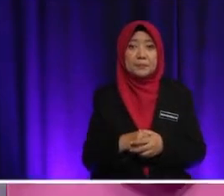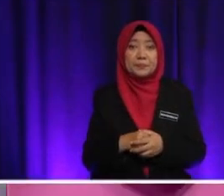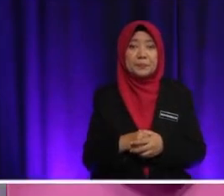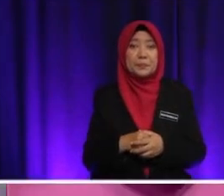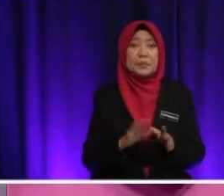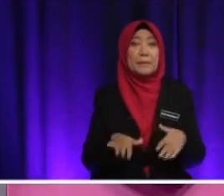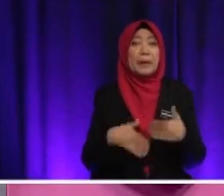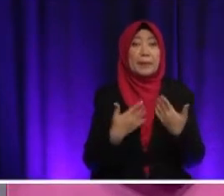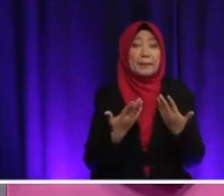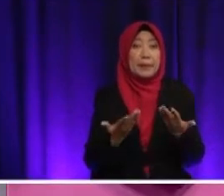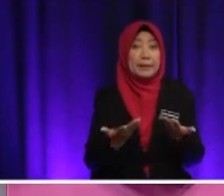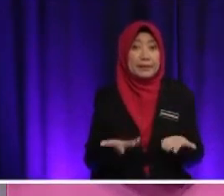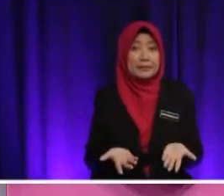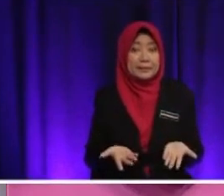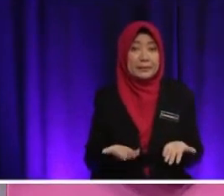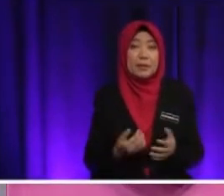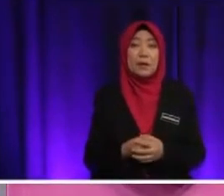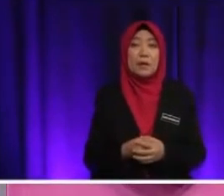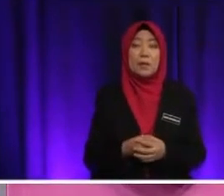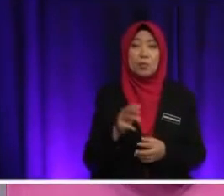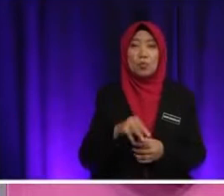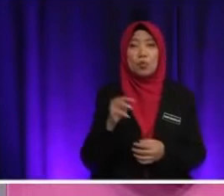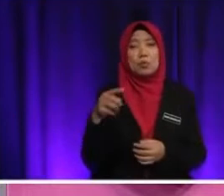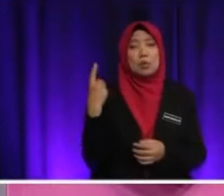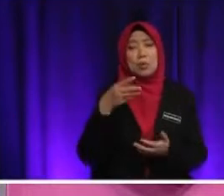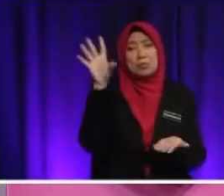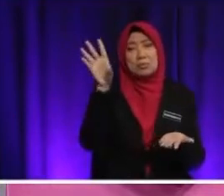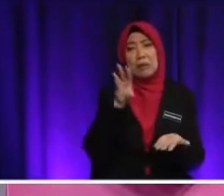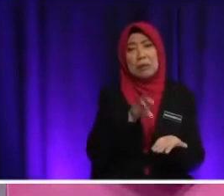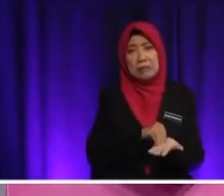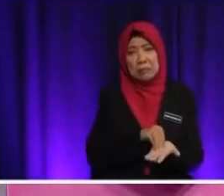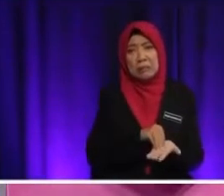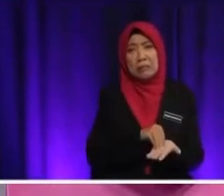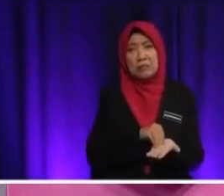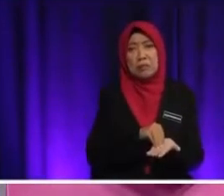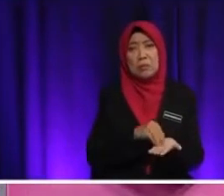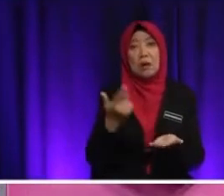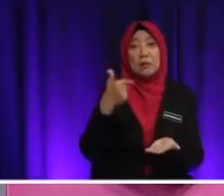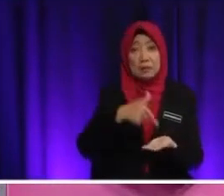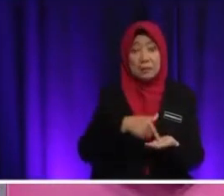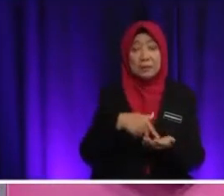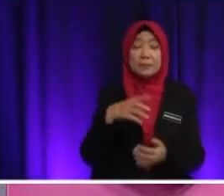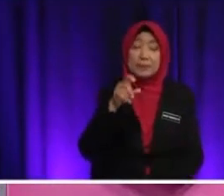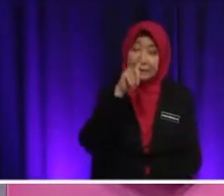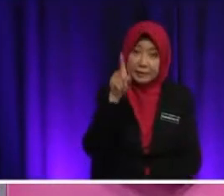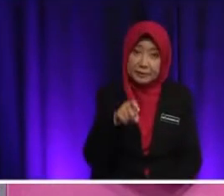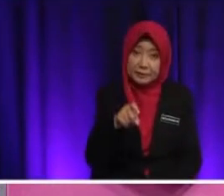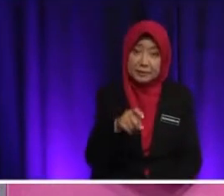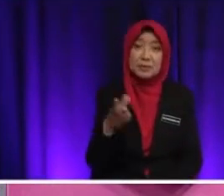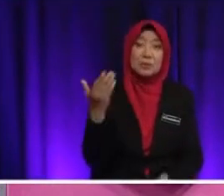ini bagaimana kan? Kemudian murid kerap menyalin semula penyataan pada soalan. Kita tanya dia Hakim, dia tanya kita